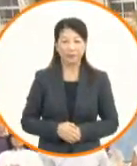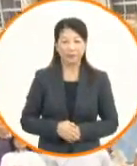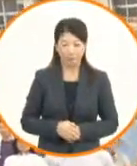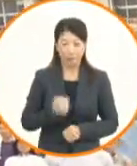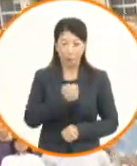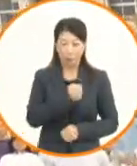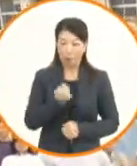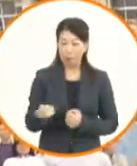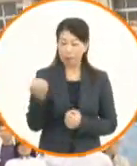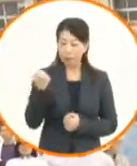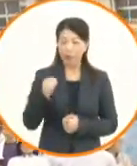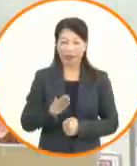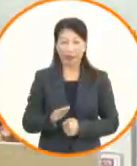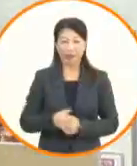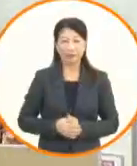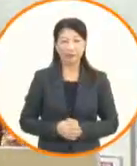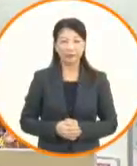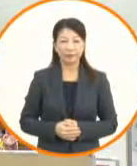く思いました。